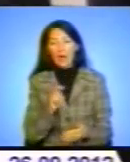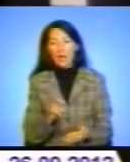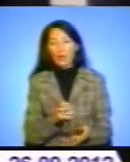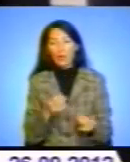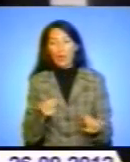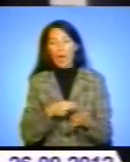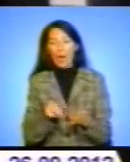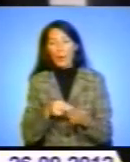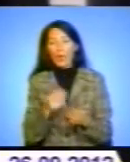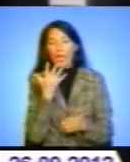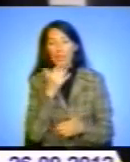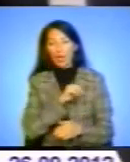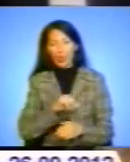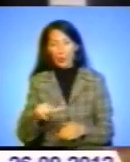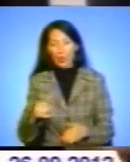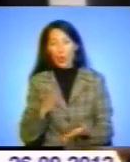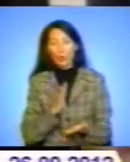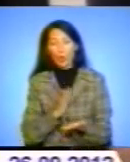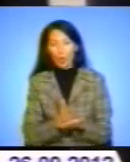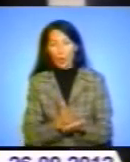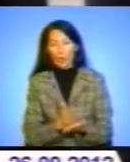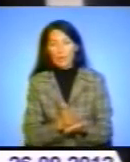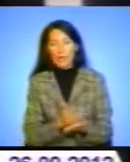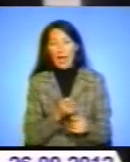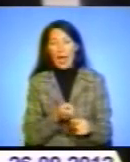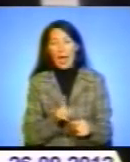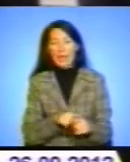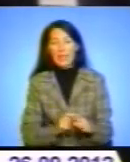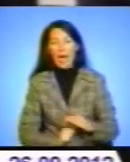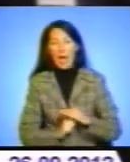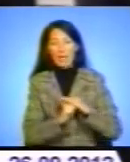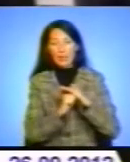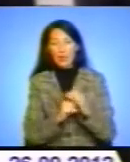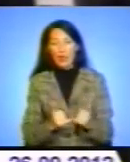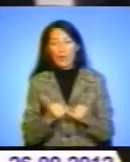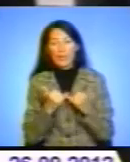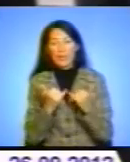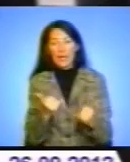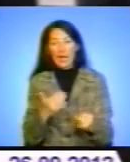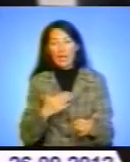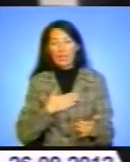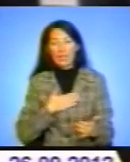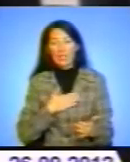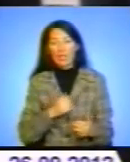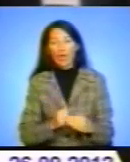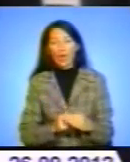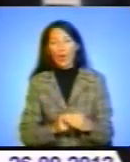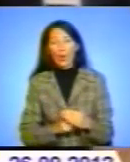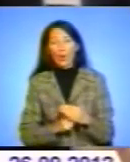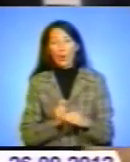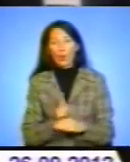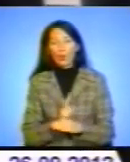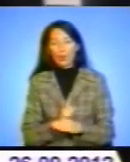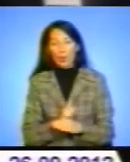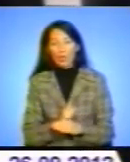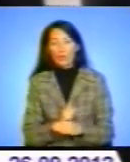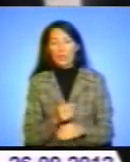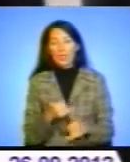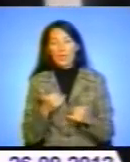рубежом. То есть это основа для нашей устойчивости, для